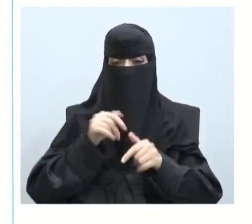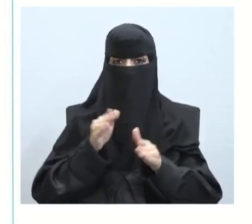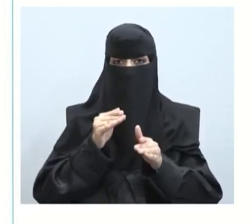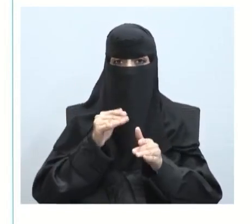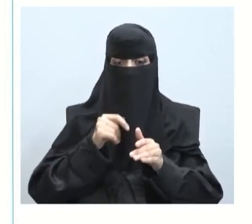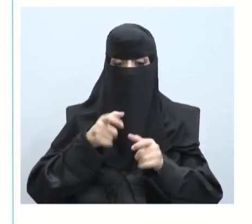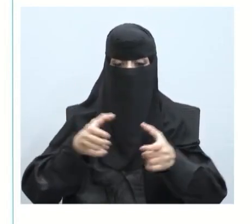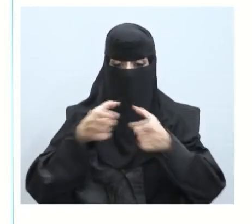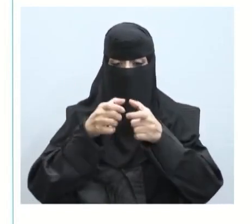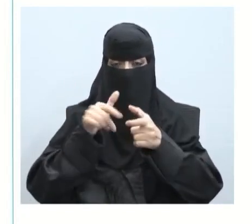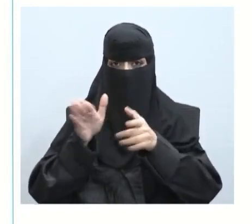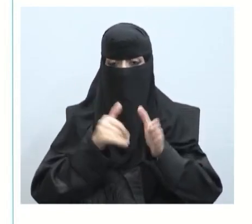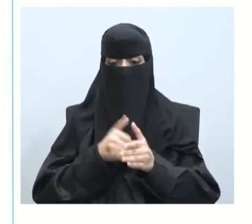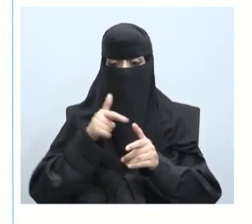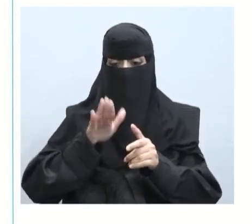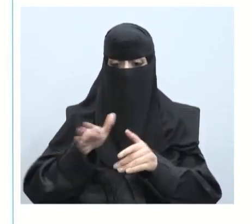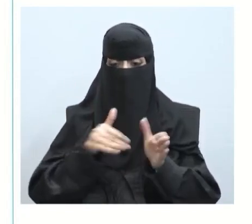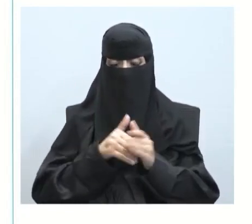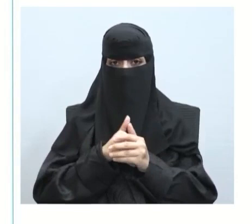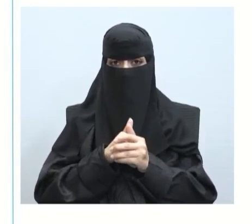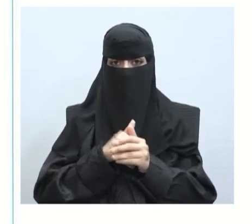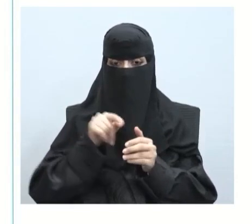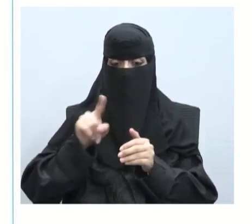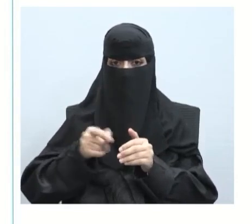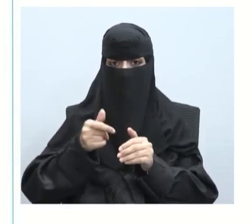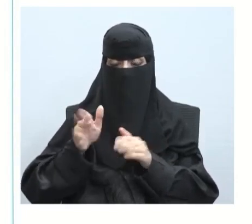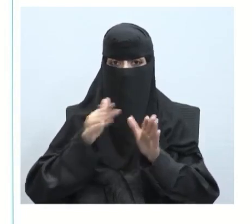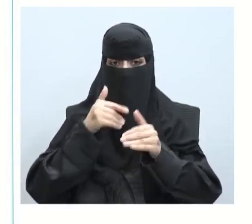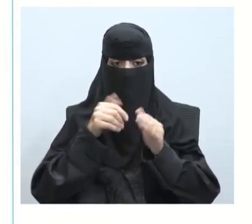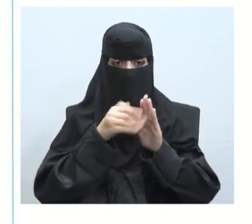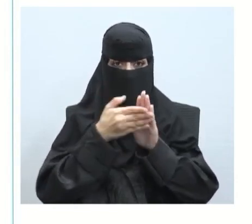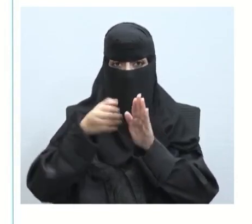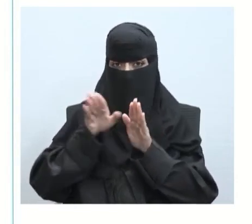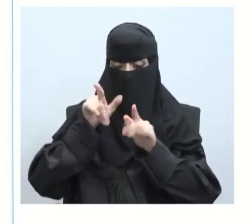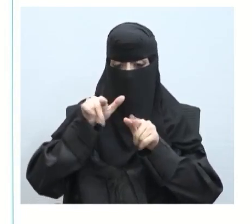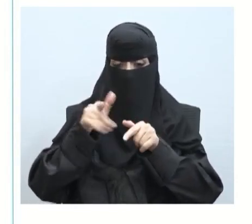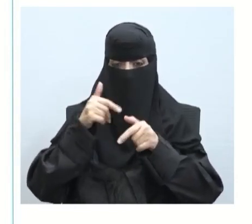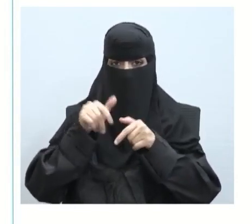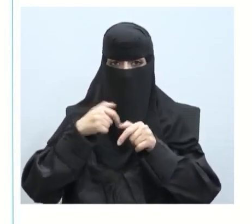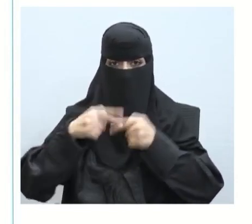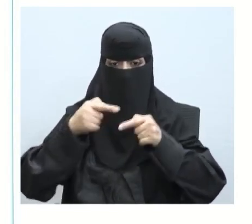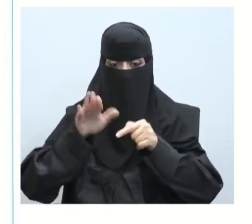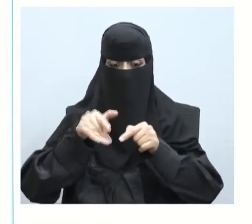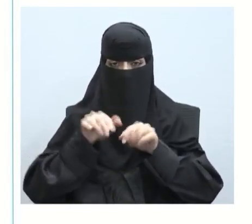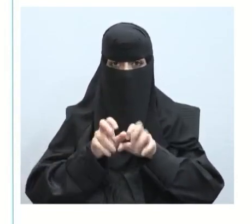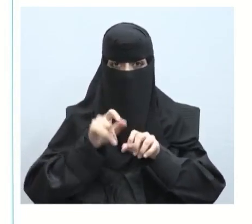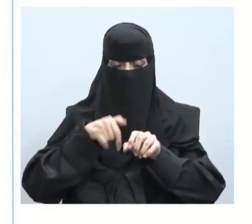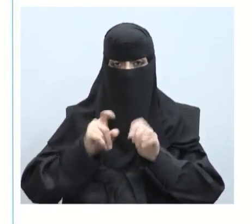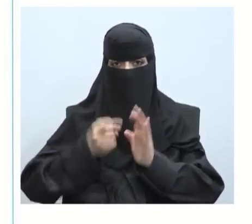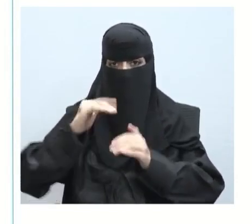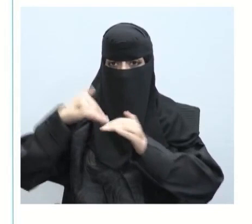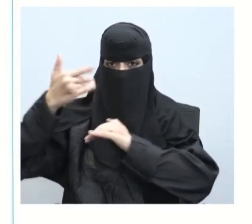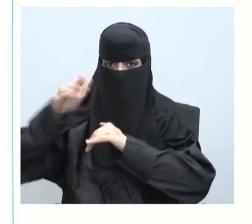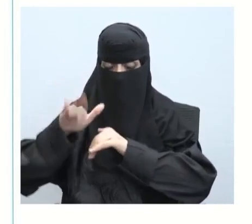إدارة الحزم بيب. في الباي تشارم نقوم بفتح الواجهة الطرفية التيرمينال، ونقوم بكتابة الأمر التالي